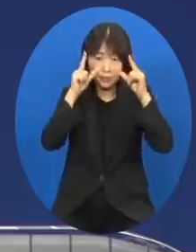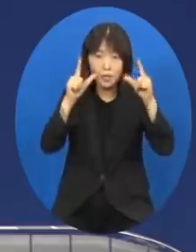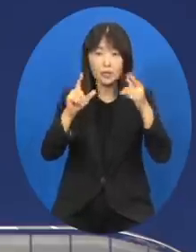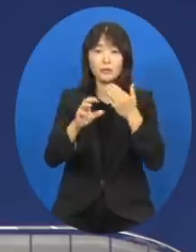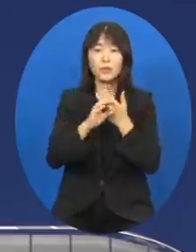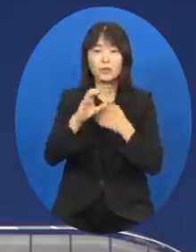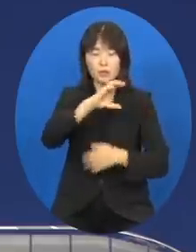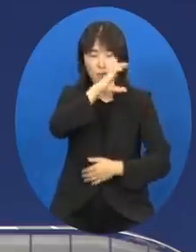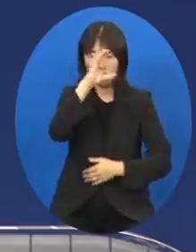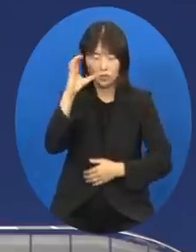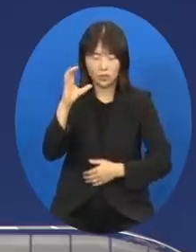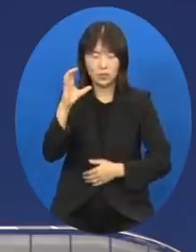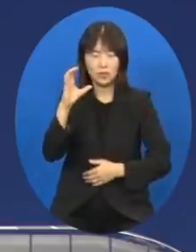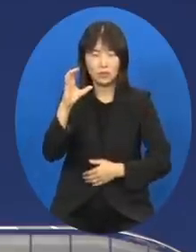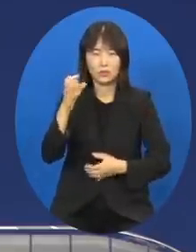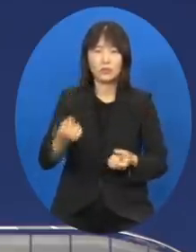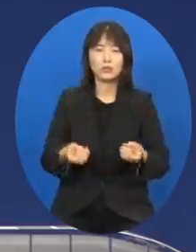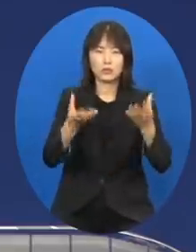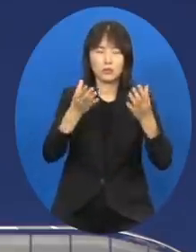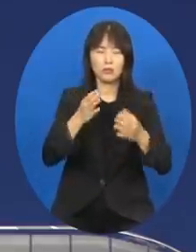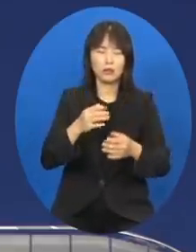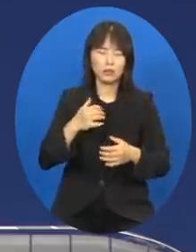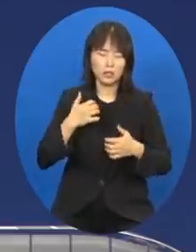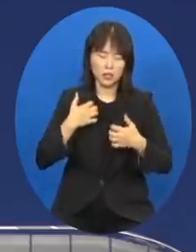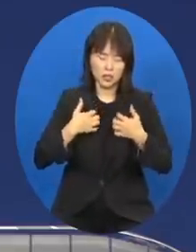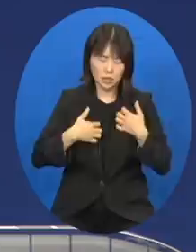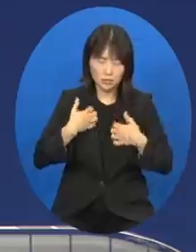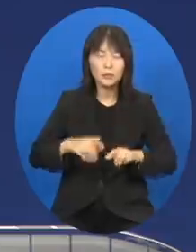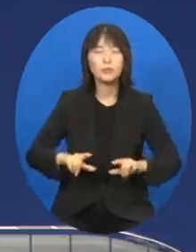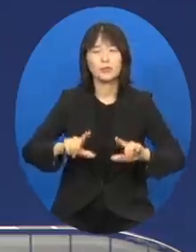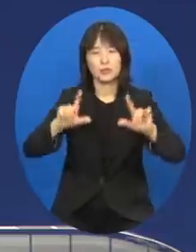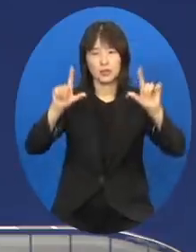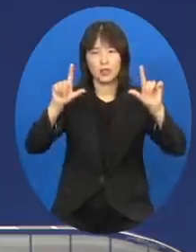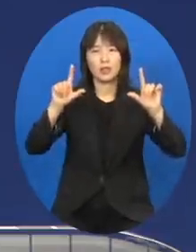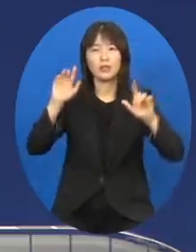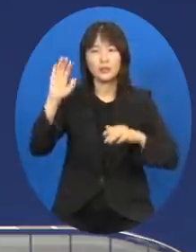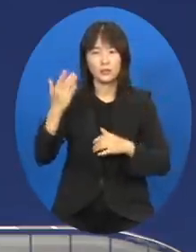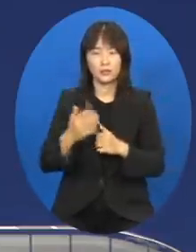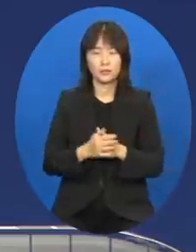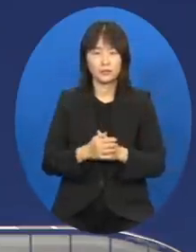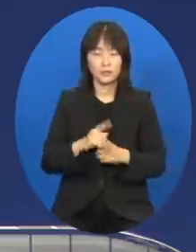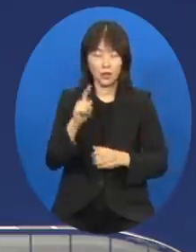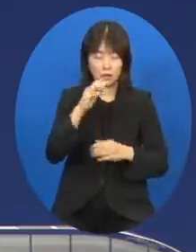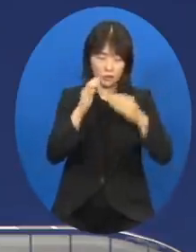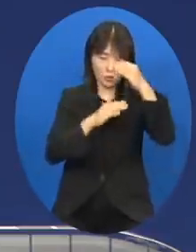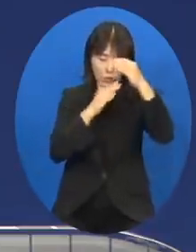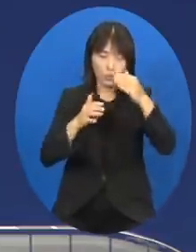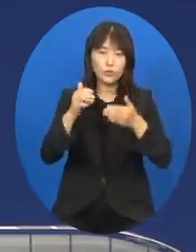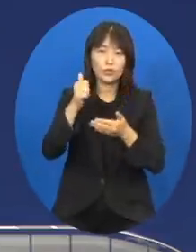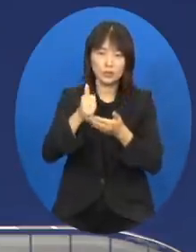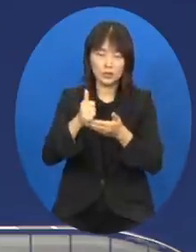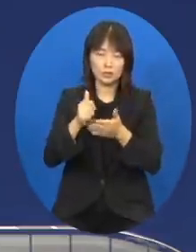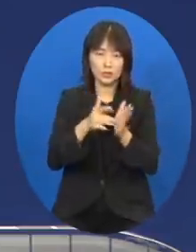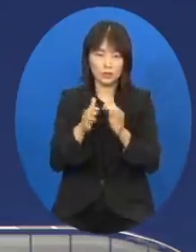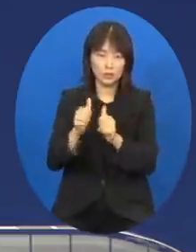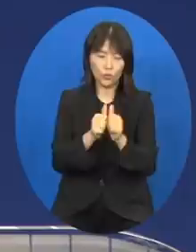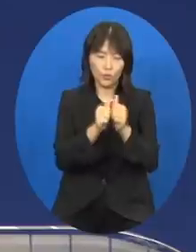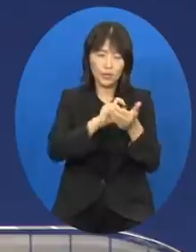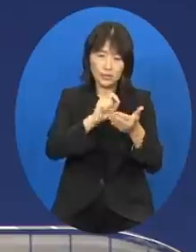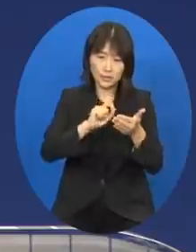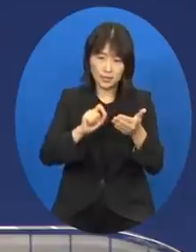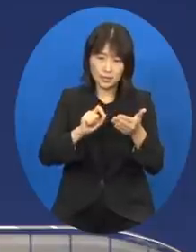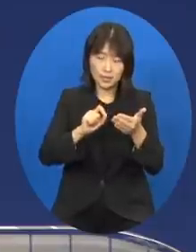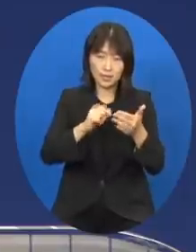성탄절은 너무나 놀라운 기쁨의 날이 됩니다. 어느 성도님이 동행일기에 이렇게